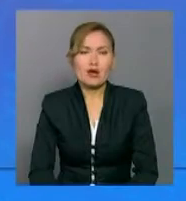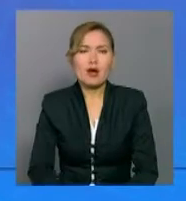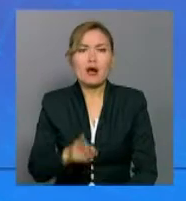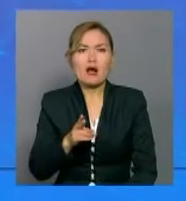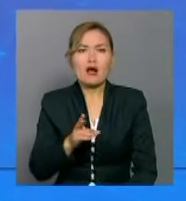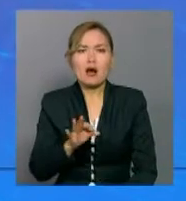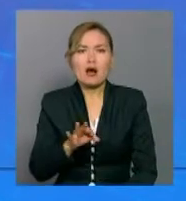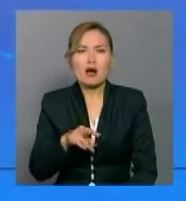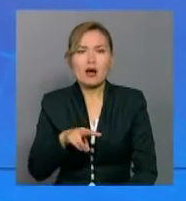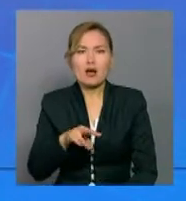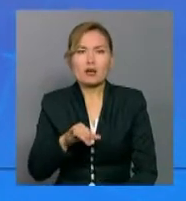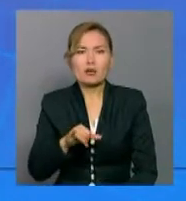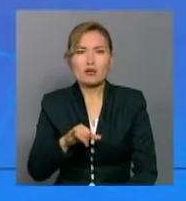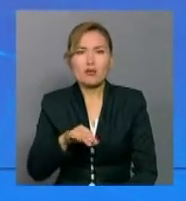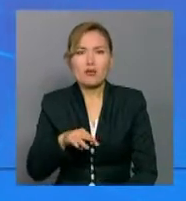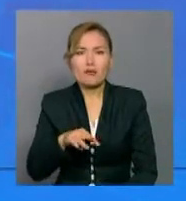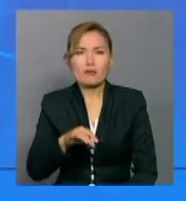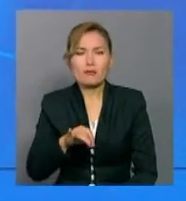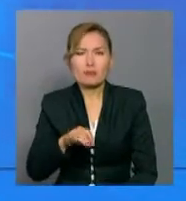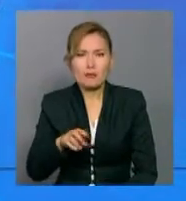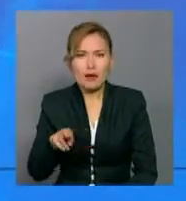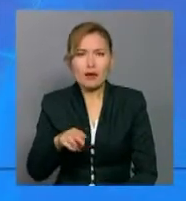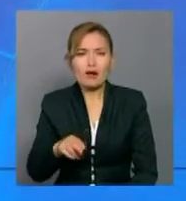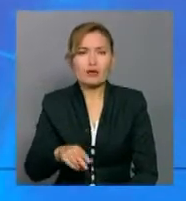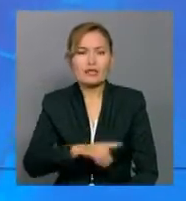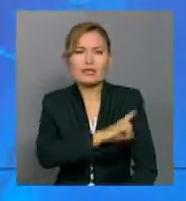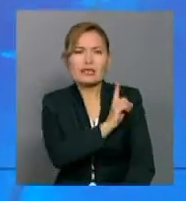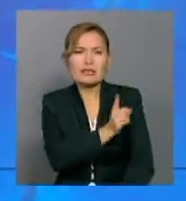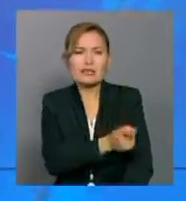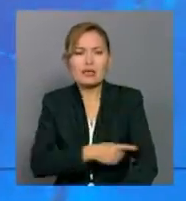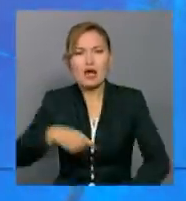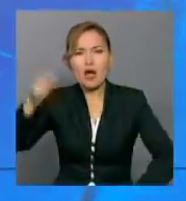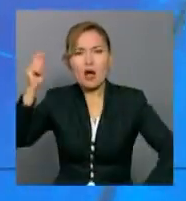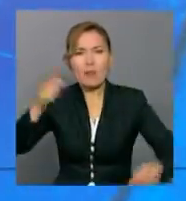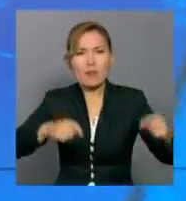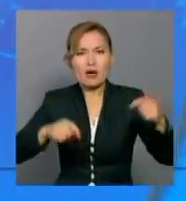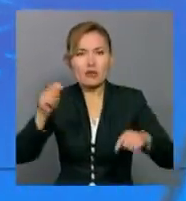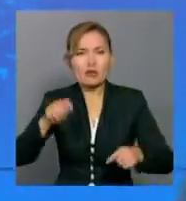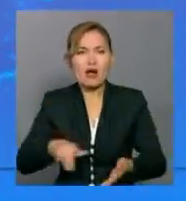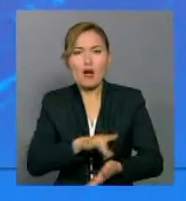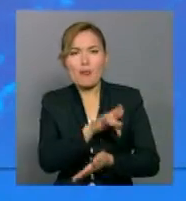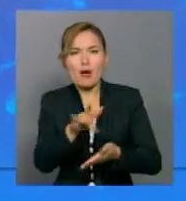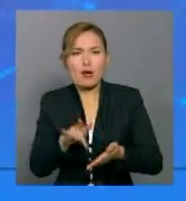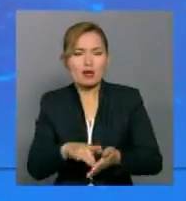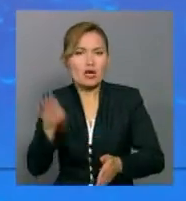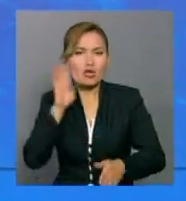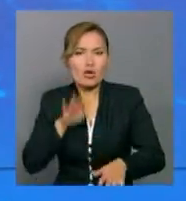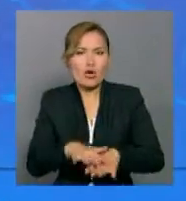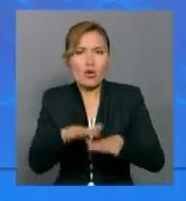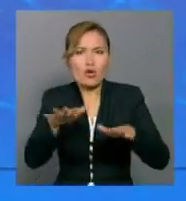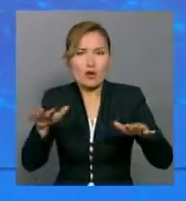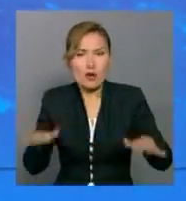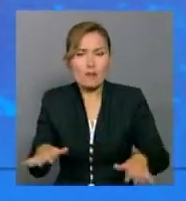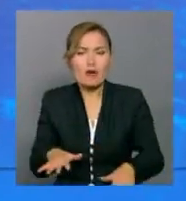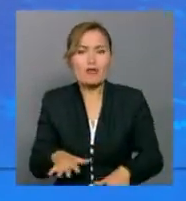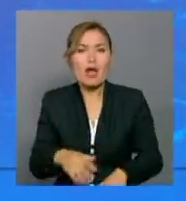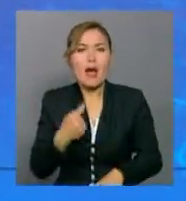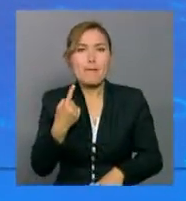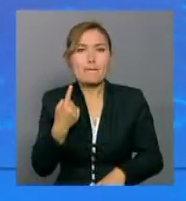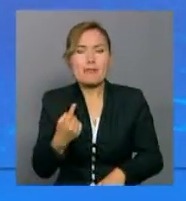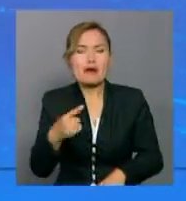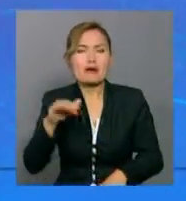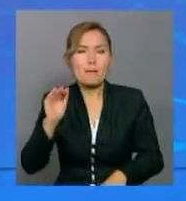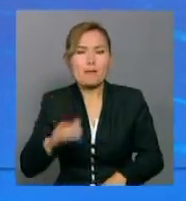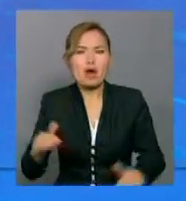Ал Колумбияның батысындағы Чок аймағында апта бойы толасы жауған жауыннан Лора қалашығын су басты. Тасқыннан 1000-нан аса үй